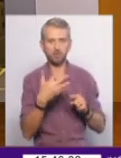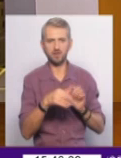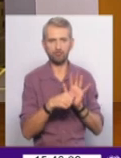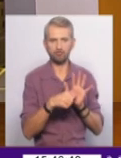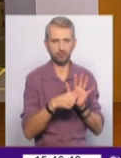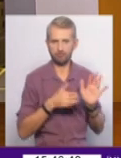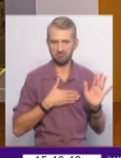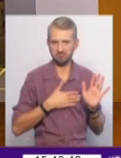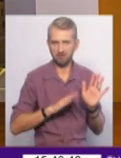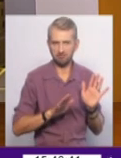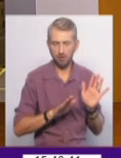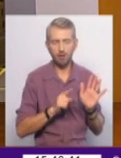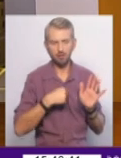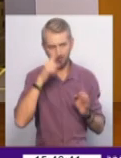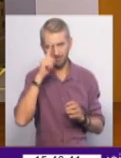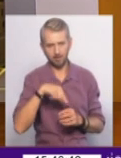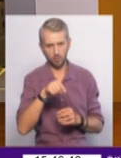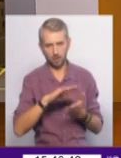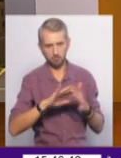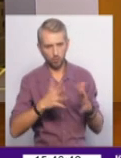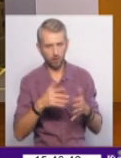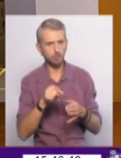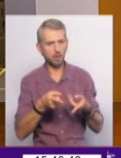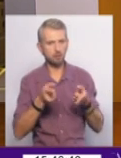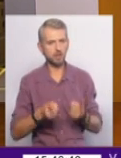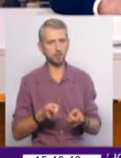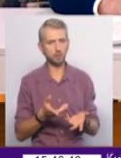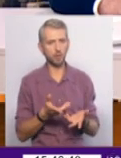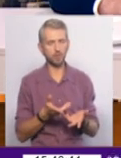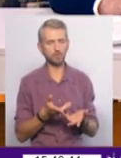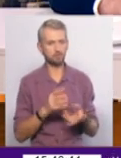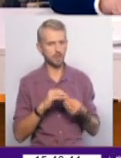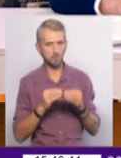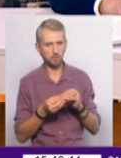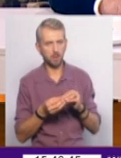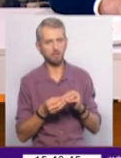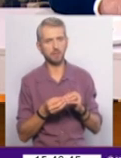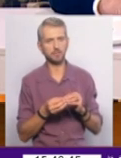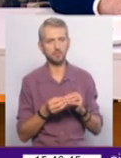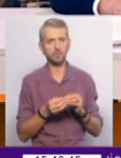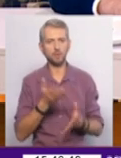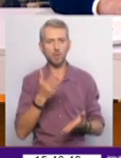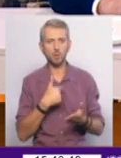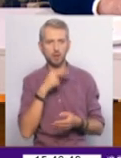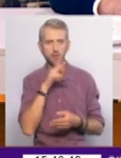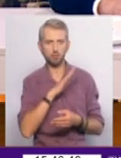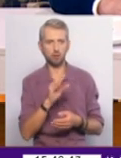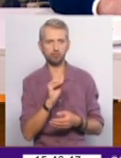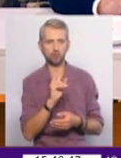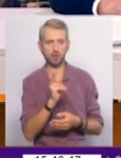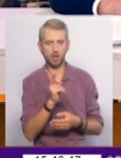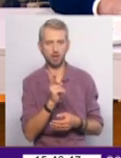ну, але я знаю там ситуацію, там дійсно проблема, якщо не помиляюсь, ЖК